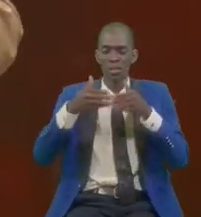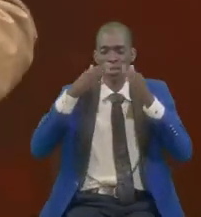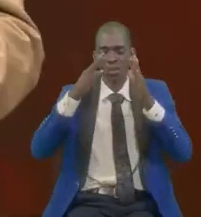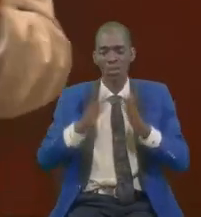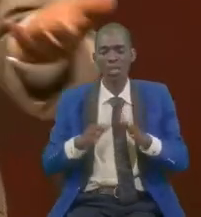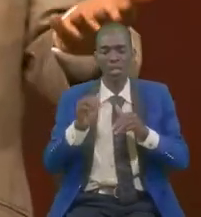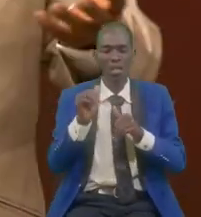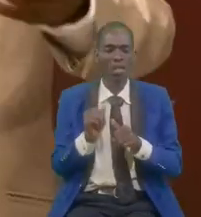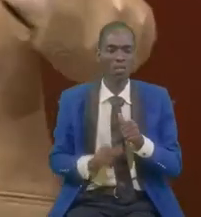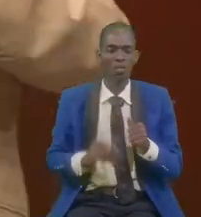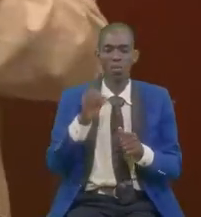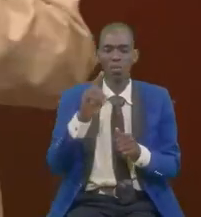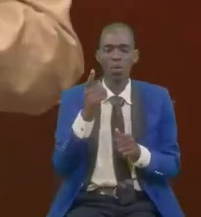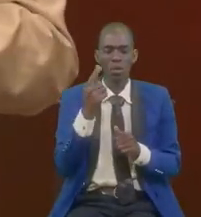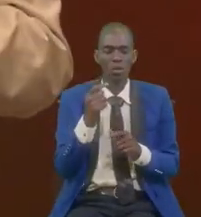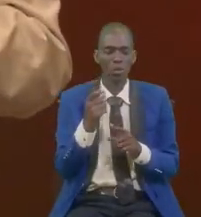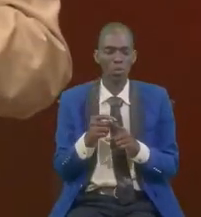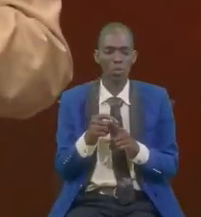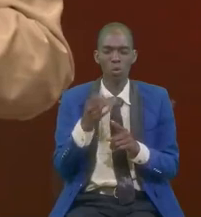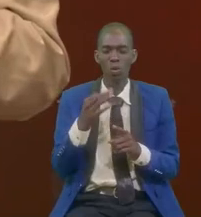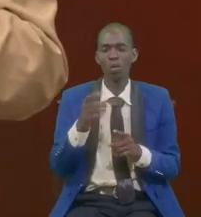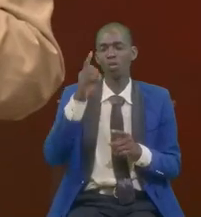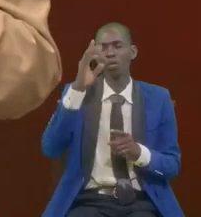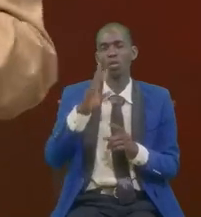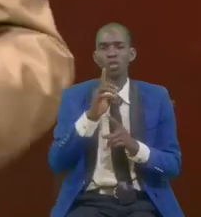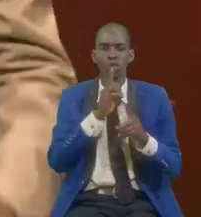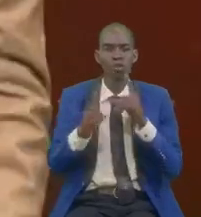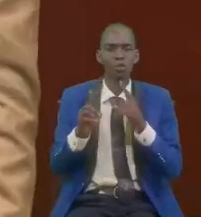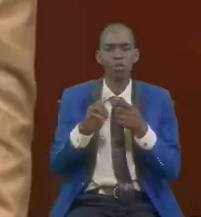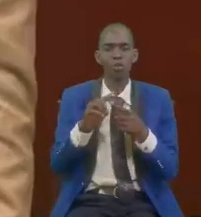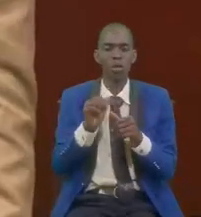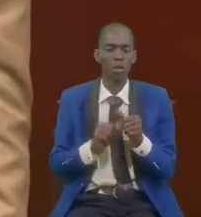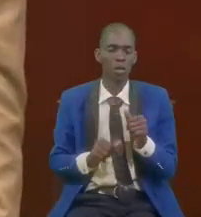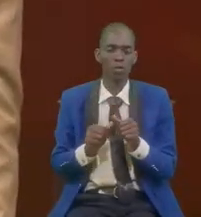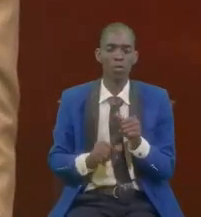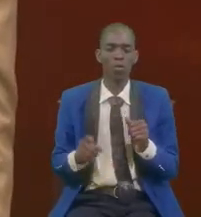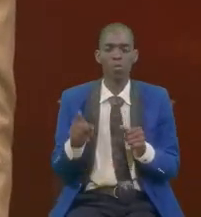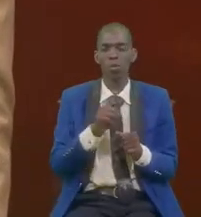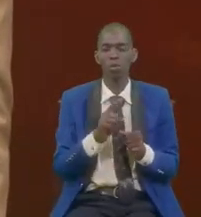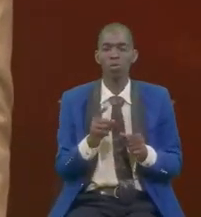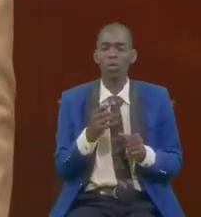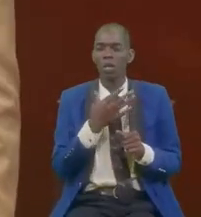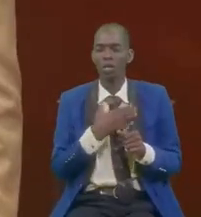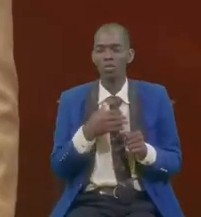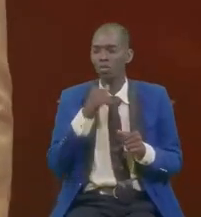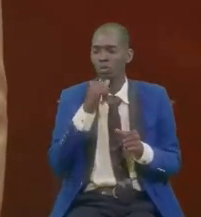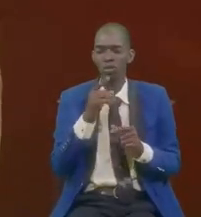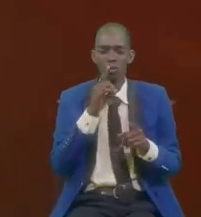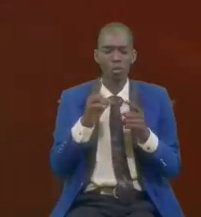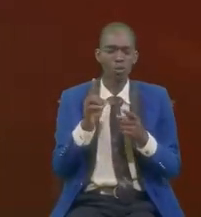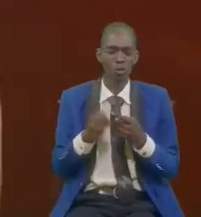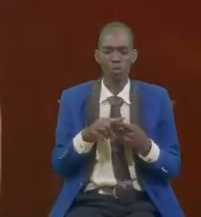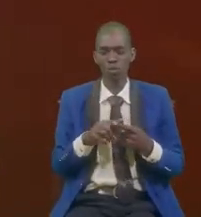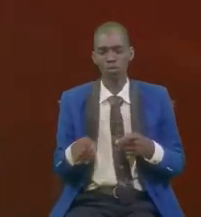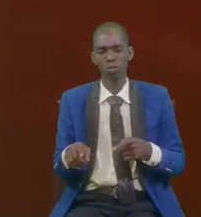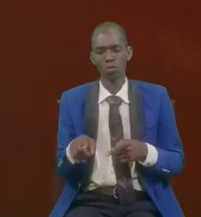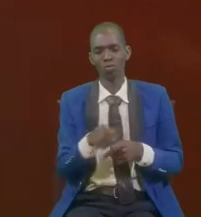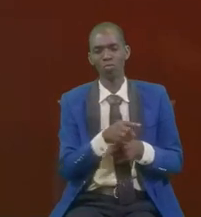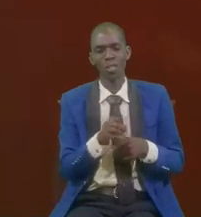que tout. La parole de Dieu s'adresse à tout le monde. Il ne s'adresse pas à eux et